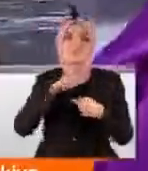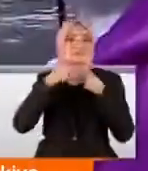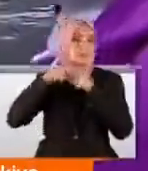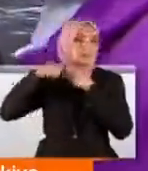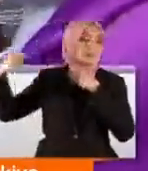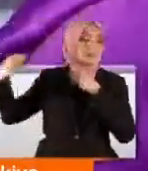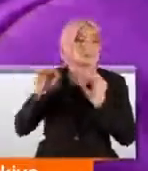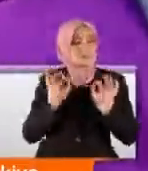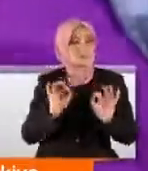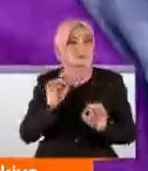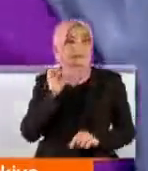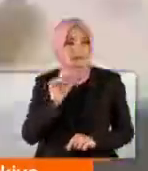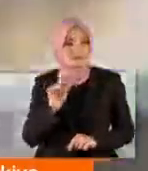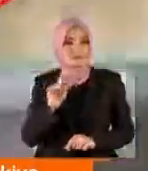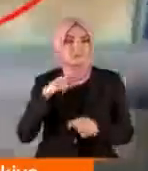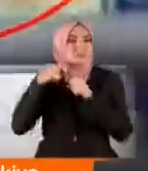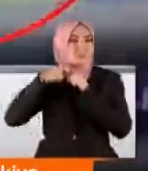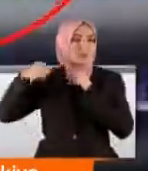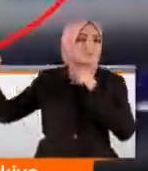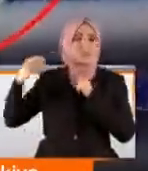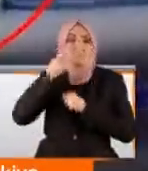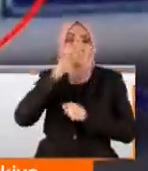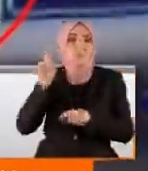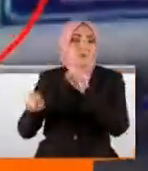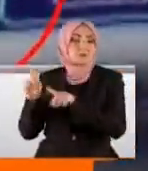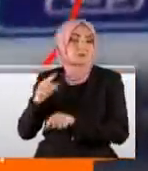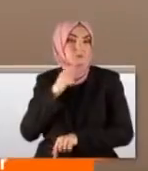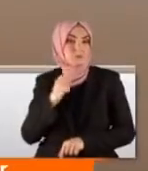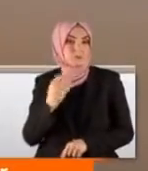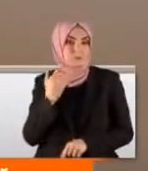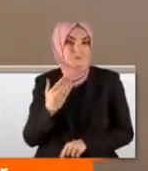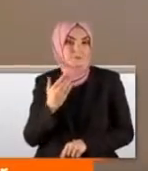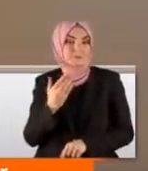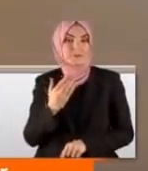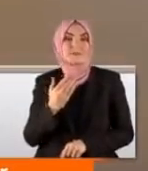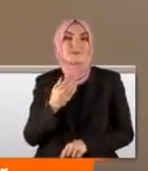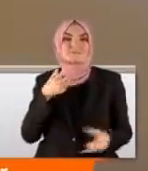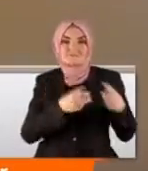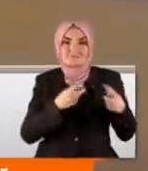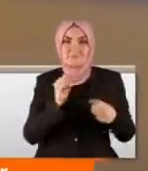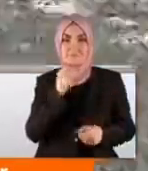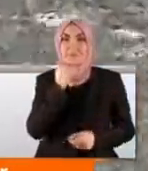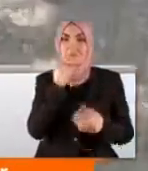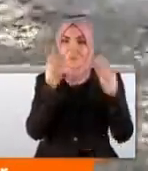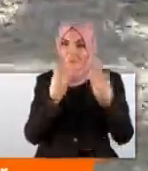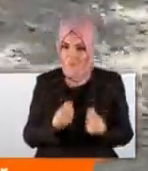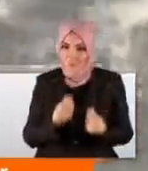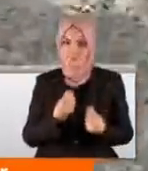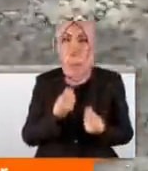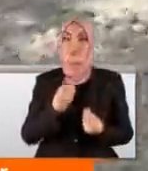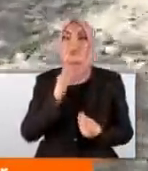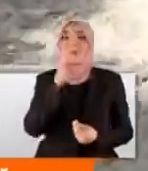sokmayabilir. Tasmalar bile yok hani, öyle diyeyim. Kısırlaştırılıp kayıt altına alınan köpeklerse belgesiz, ağızlıksız ve